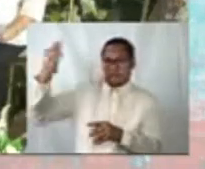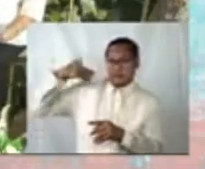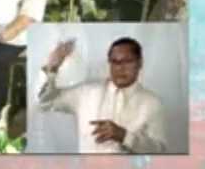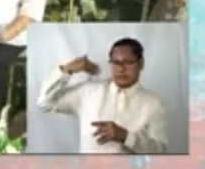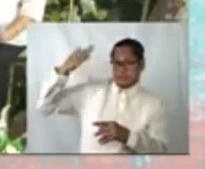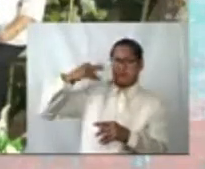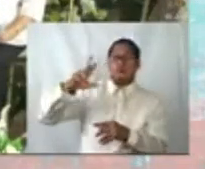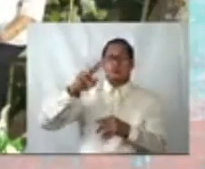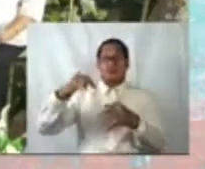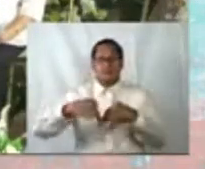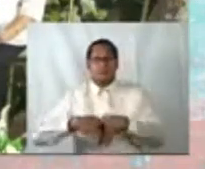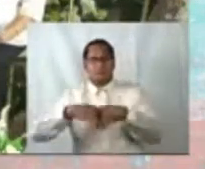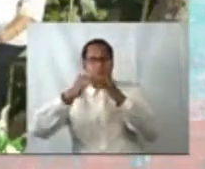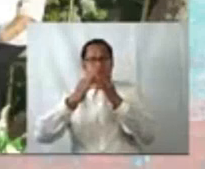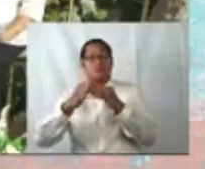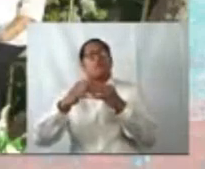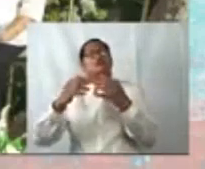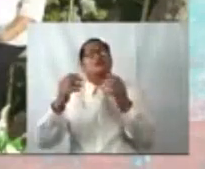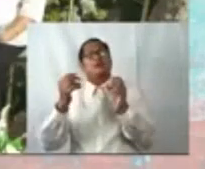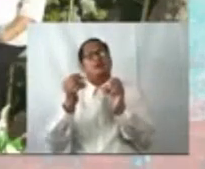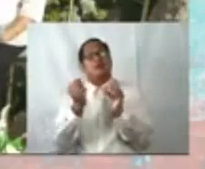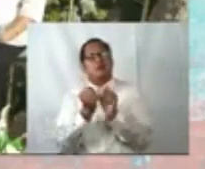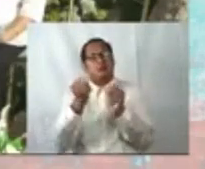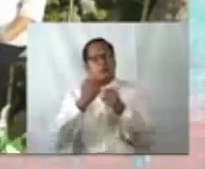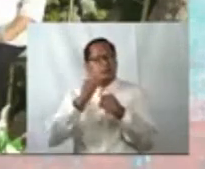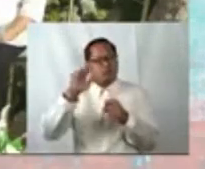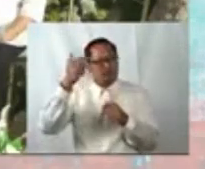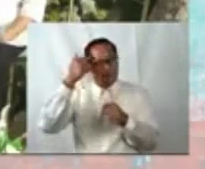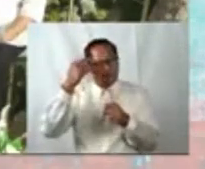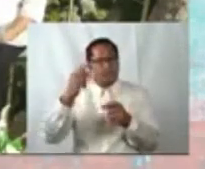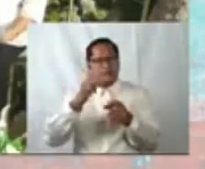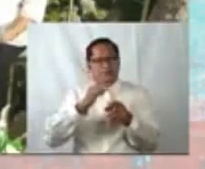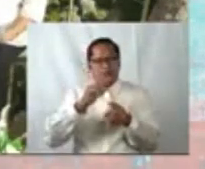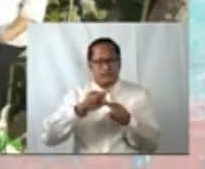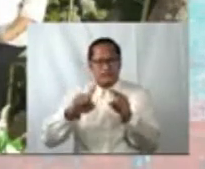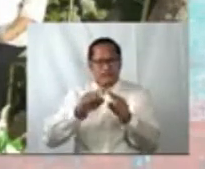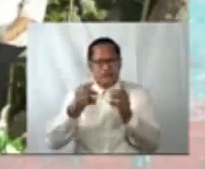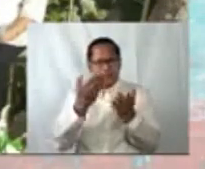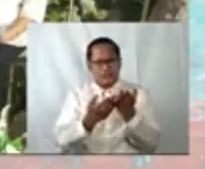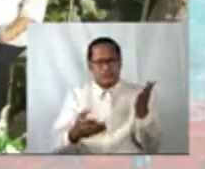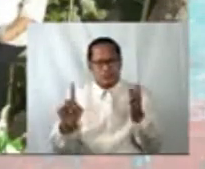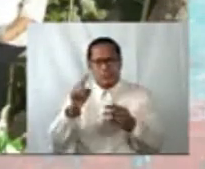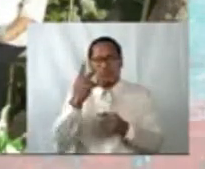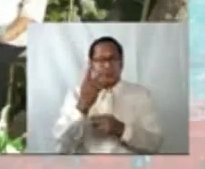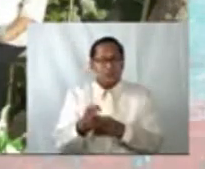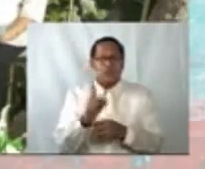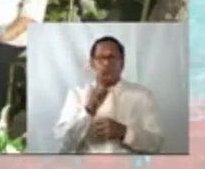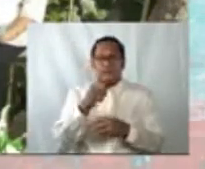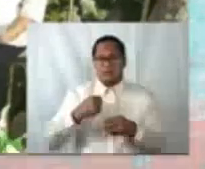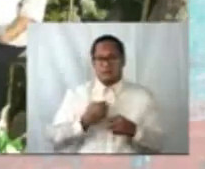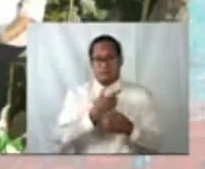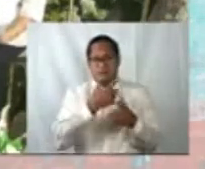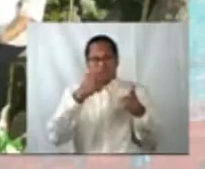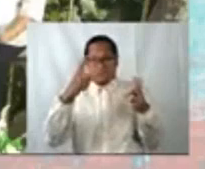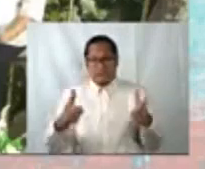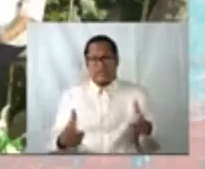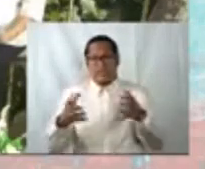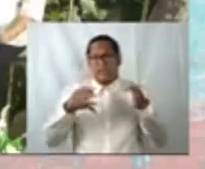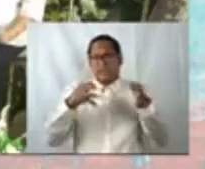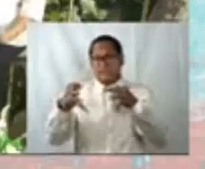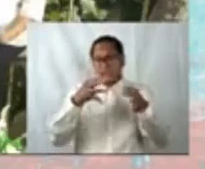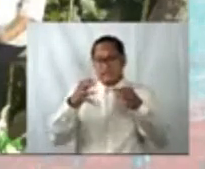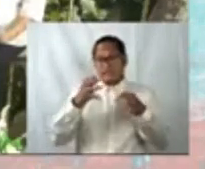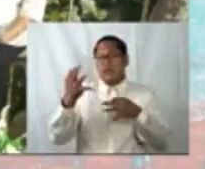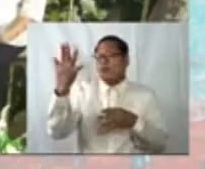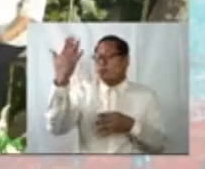bumubuo nga po tayo ng pamahalaan. At yung mga bagay pong yan, yung sinasabi po ninyo, ang opisyal na paliwanag kung bakit